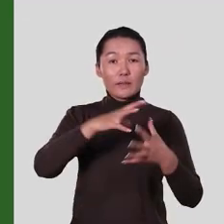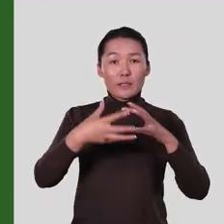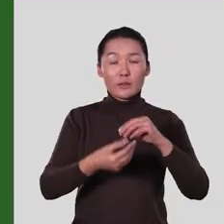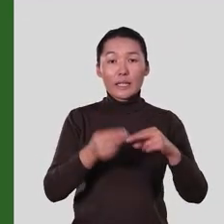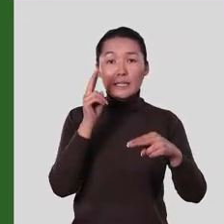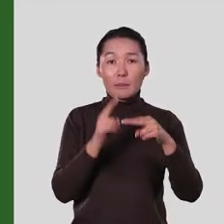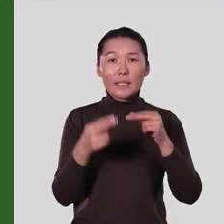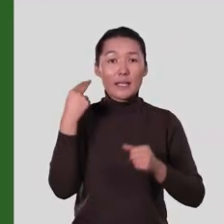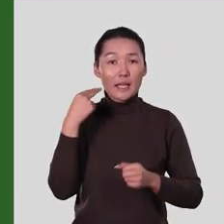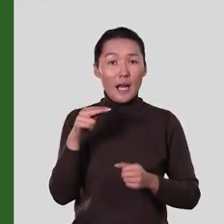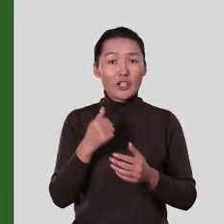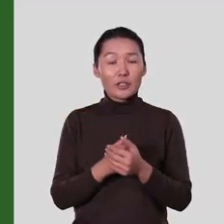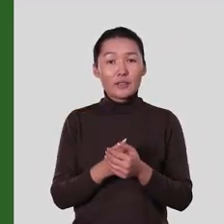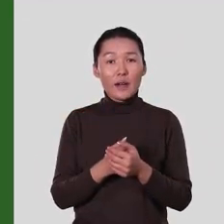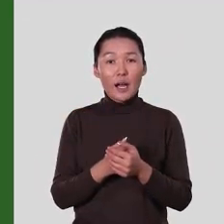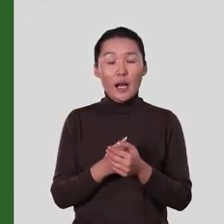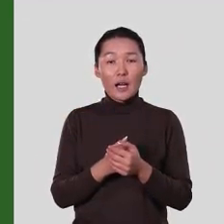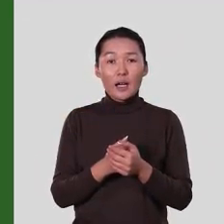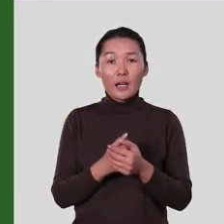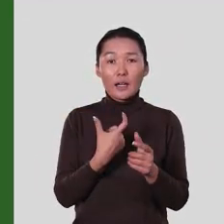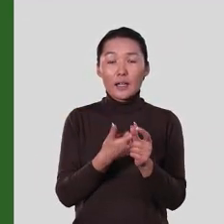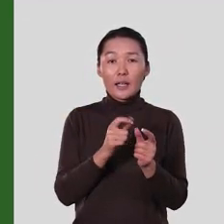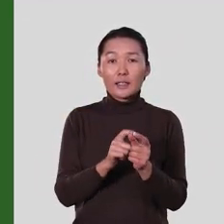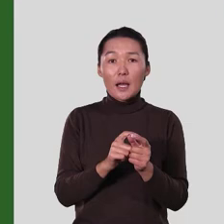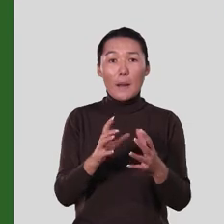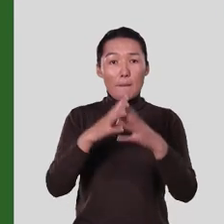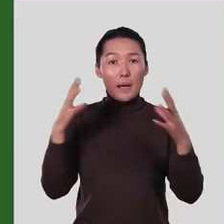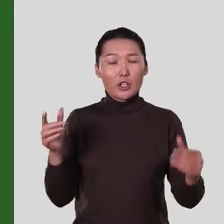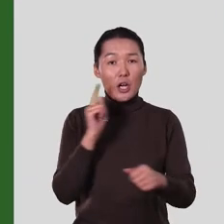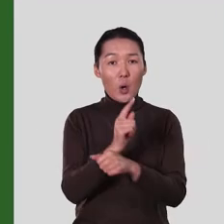их качества представляет большую угрозу.